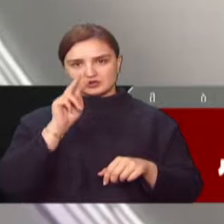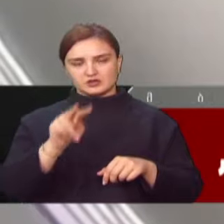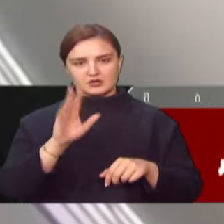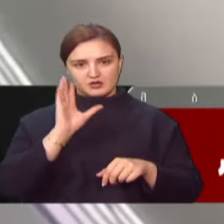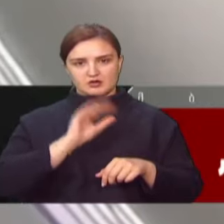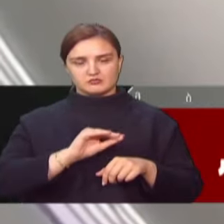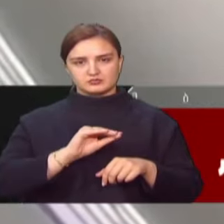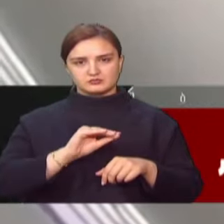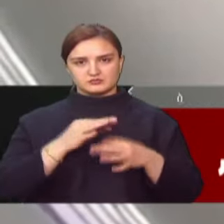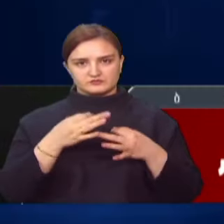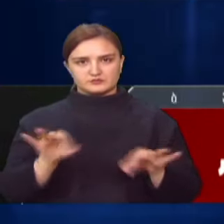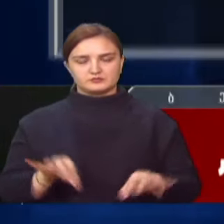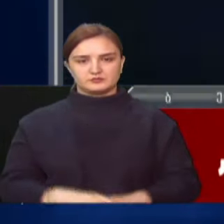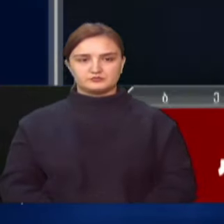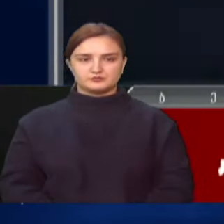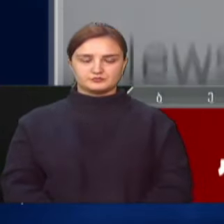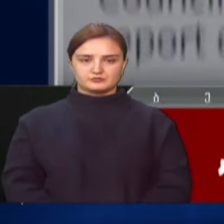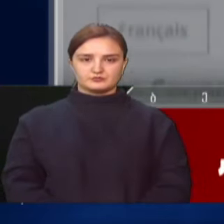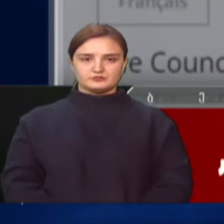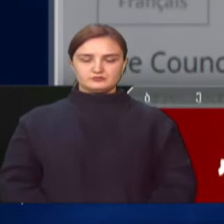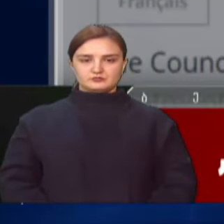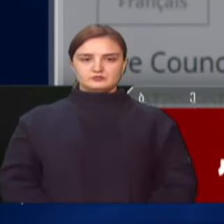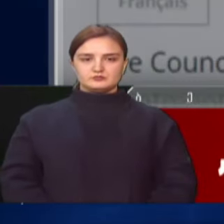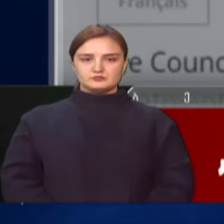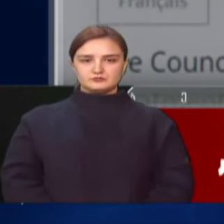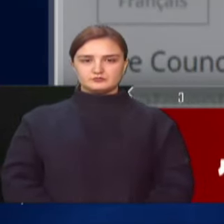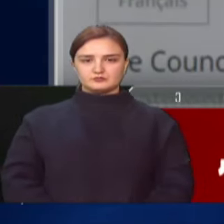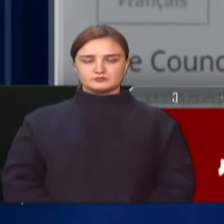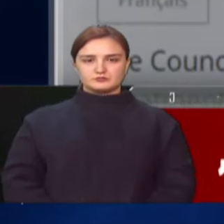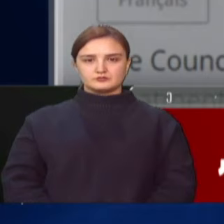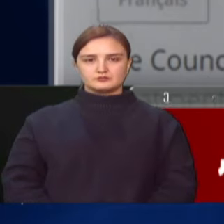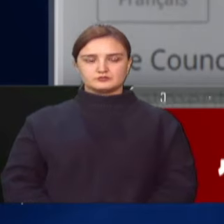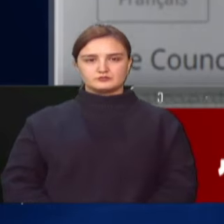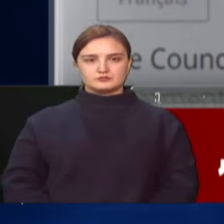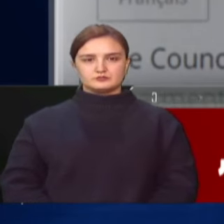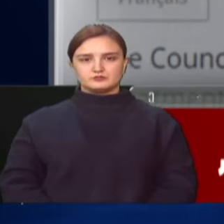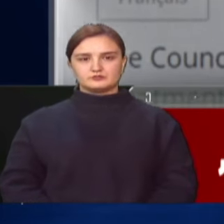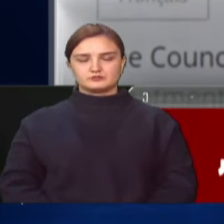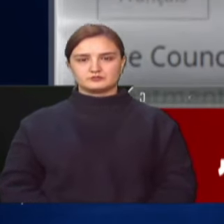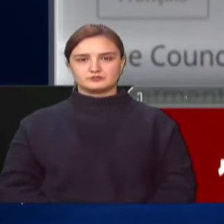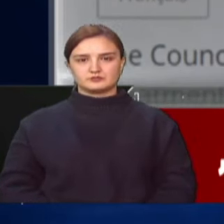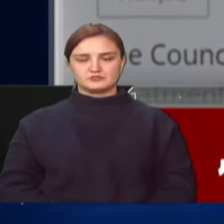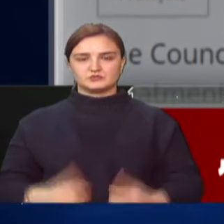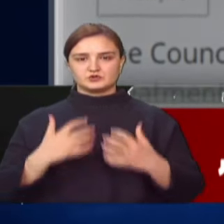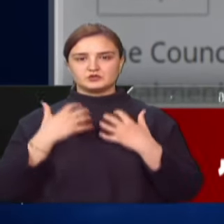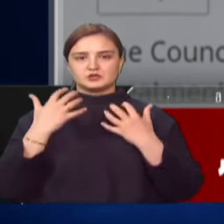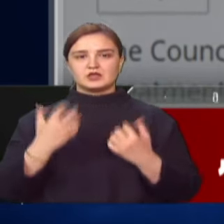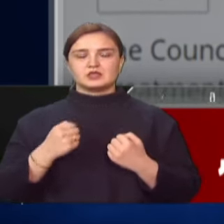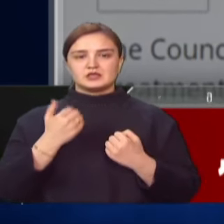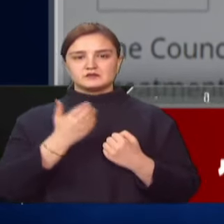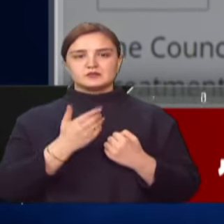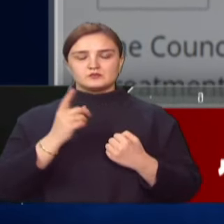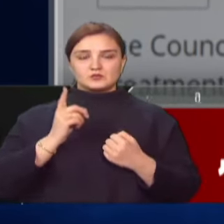ხილვის საშუალებაც მიეცა. Vivamedis კლინიკის დაცულ ნაწილში მატერიალური პირობები სრულად ადეკვატური იყო, რაც ჯანდაცვის